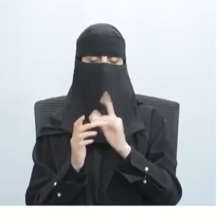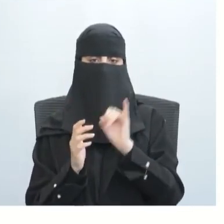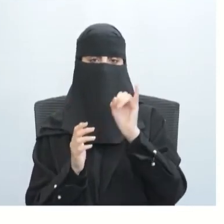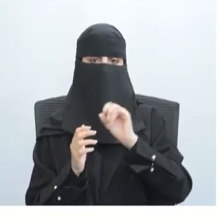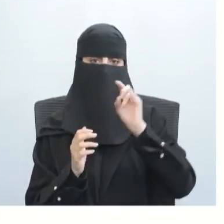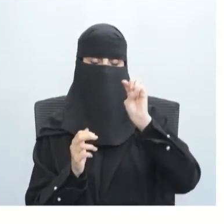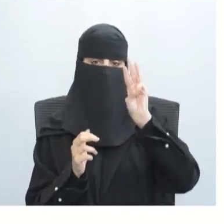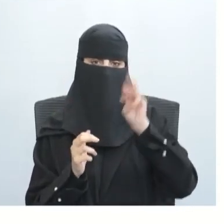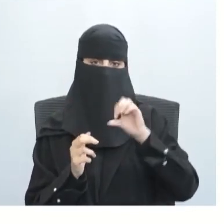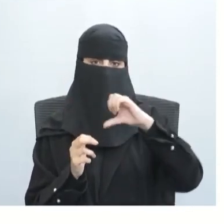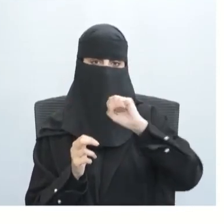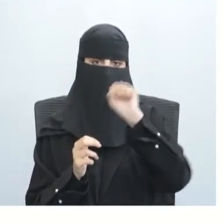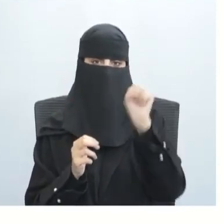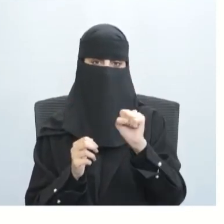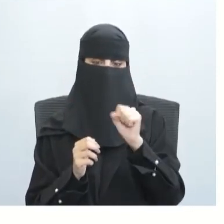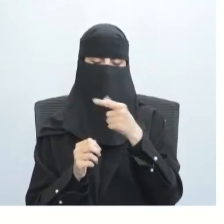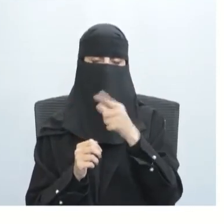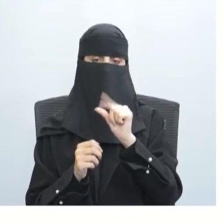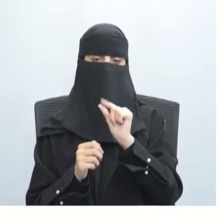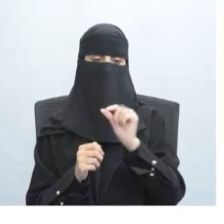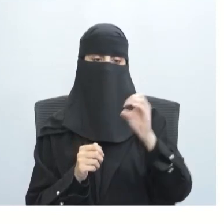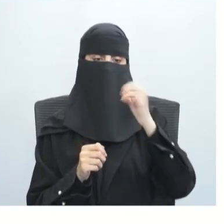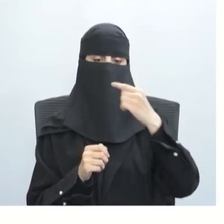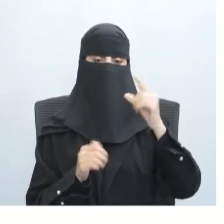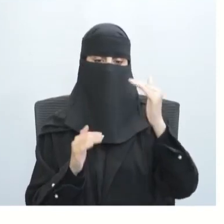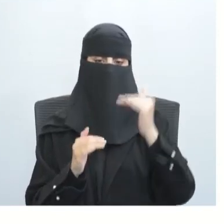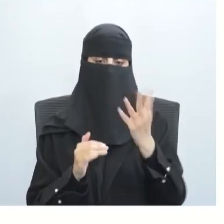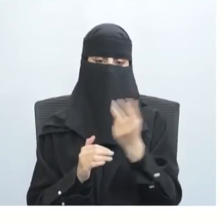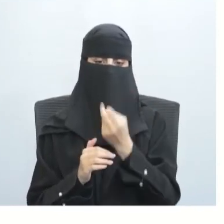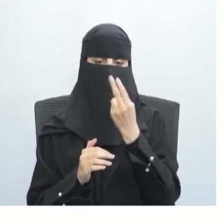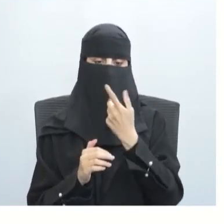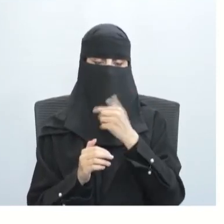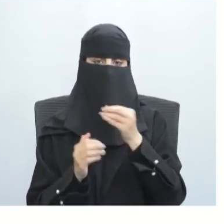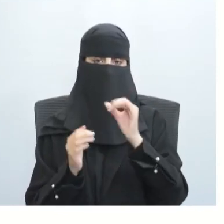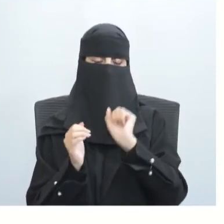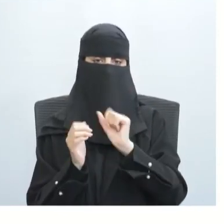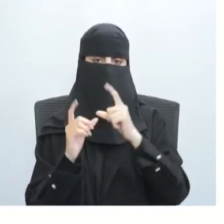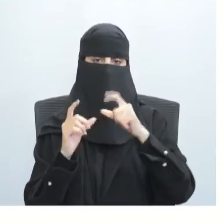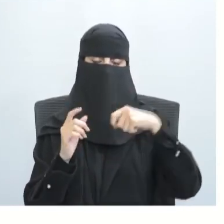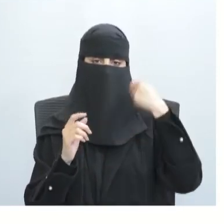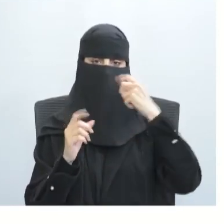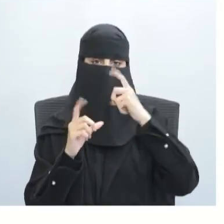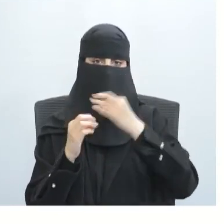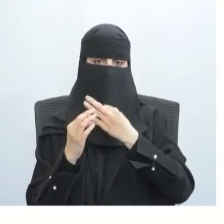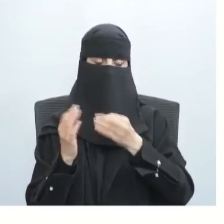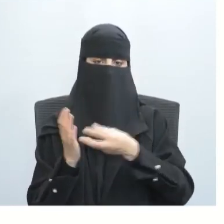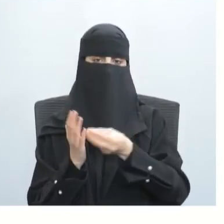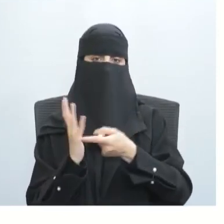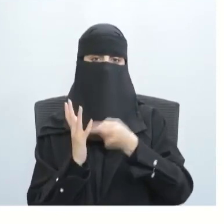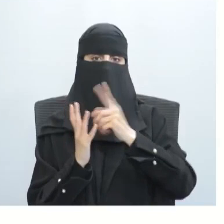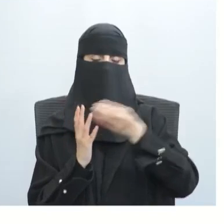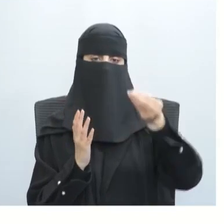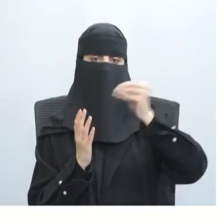احسنت اجابه صحيحه عند استيراد الملفات في برنامج شوت كات يتم اضافتها الى التايم لاين مباشره